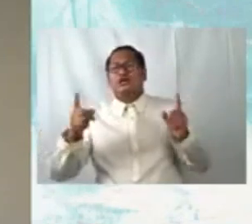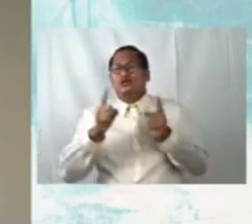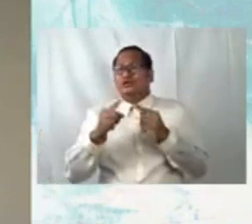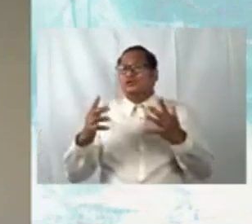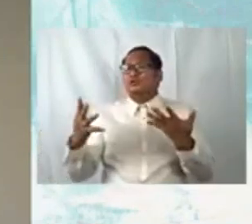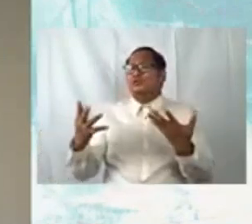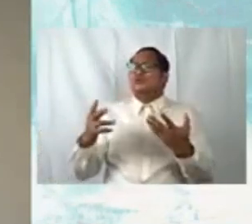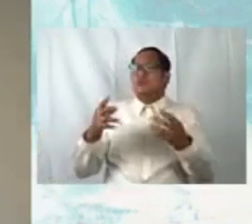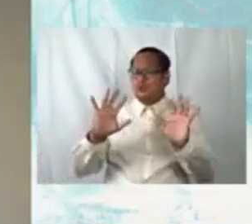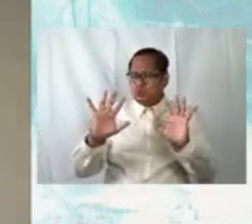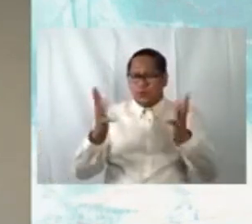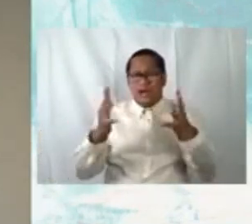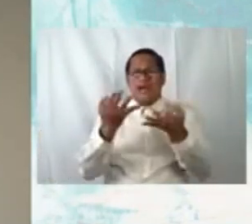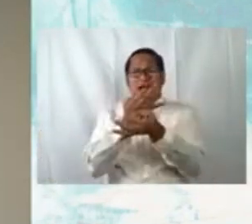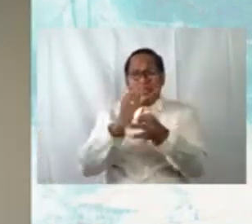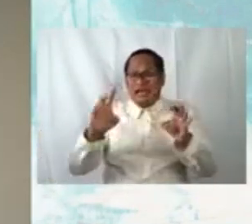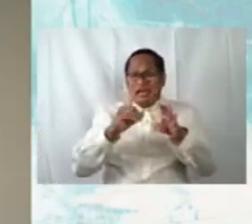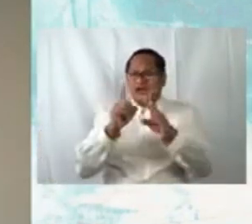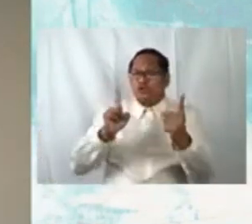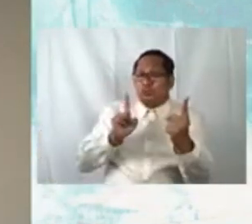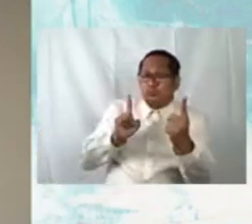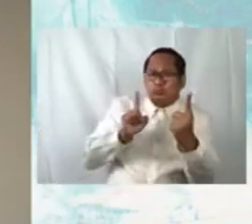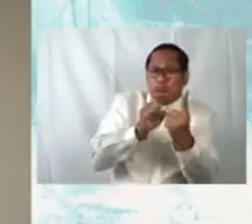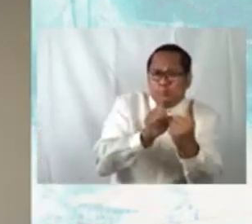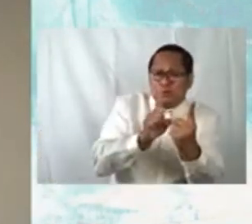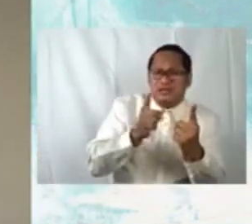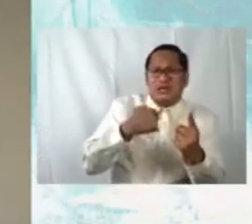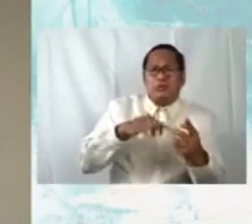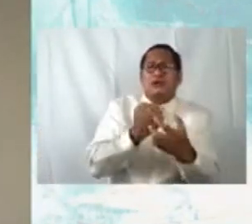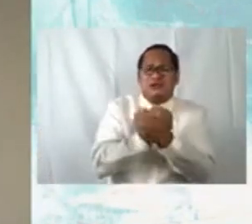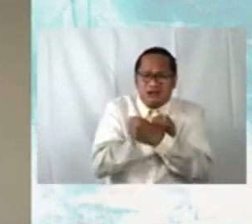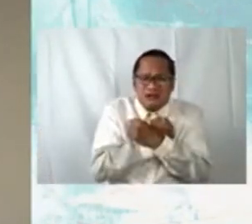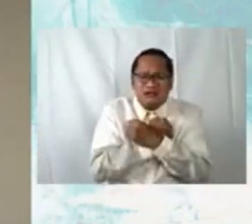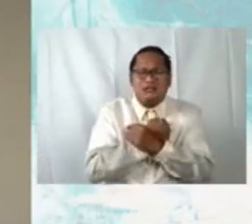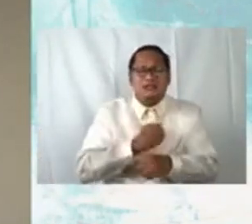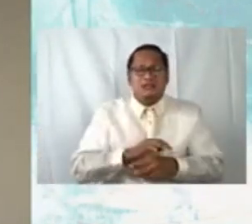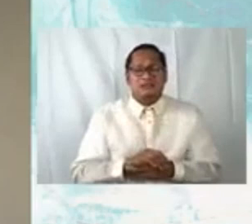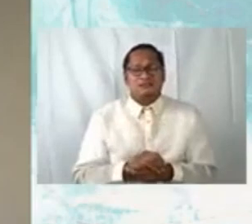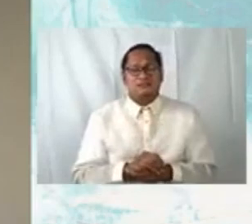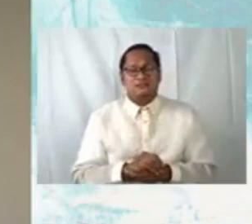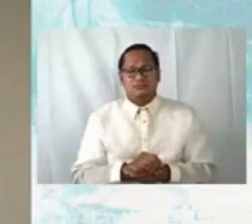Walang kalayaan para kitain ang ating mga mahal sa buhay.